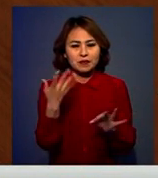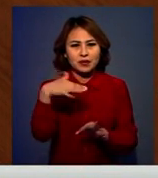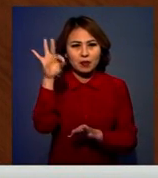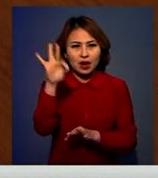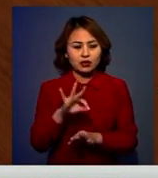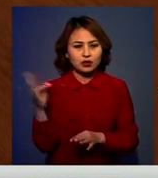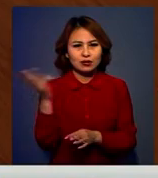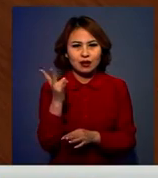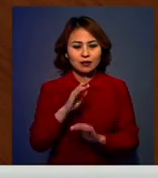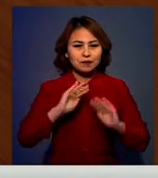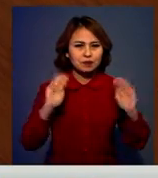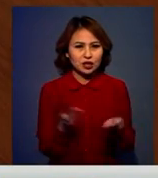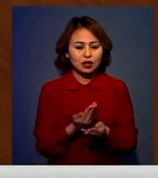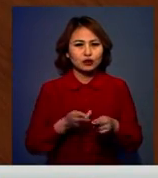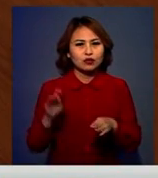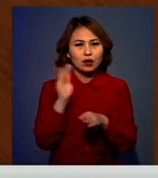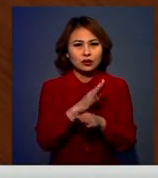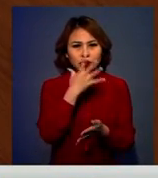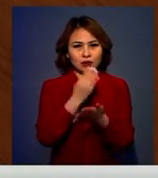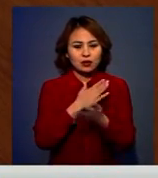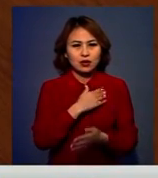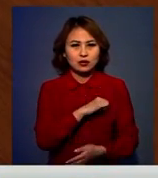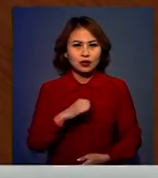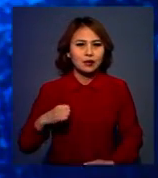50%-ға төмендету қажет. Мұның барлығы біздің қолымызда.